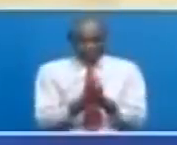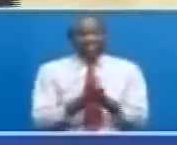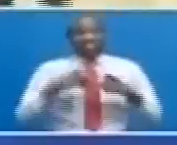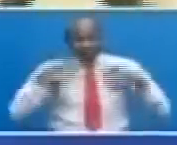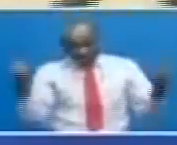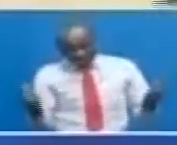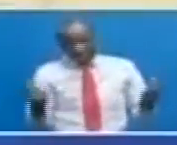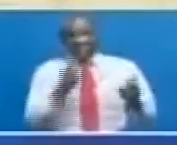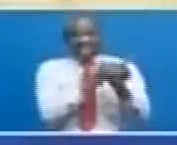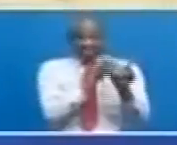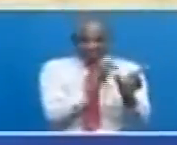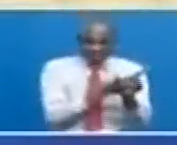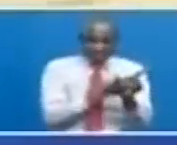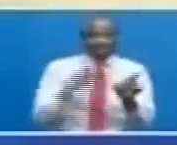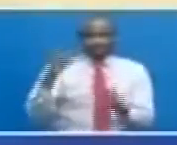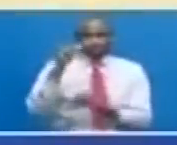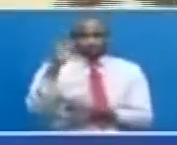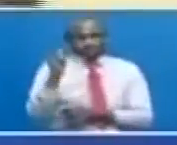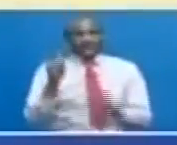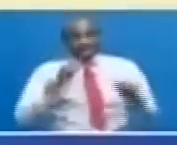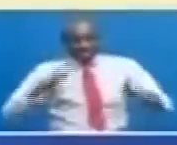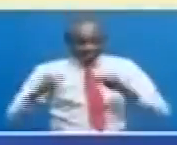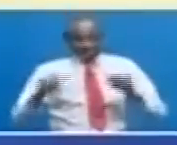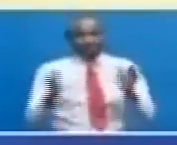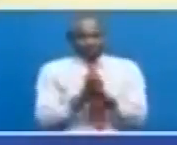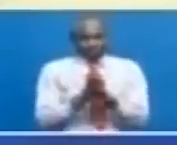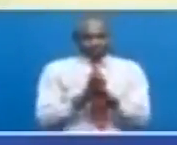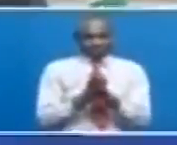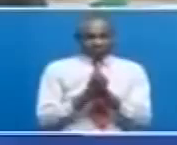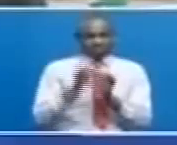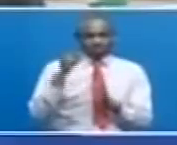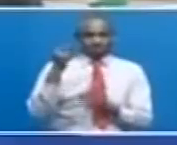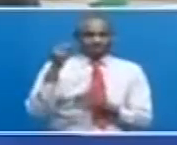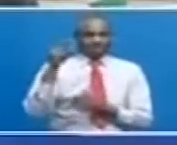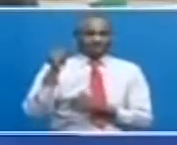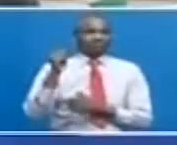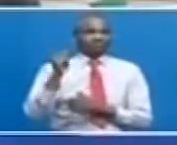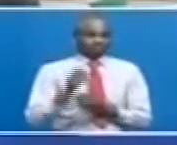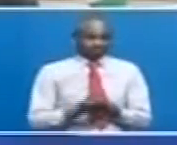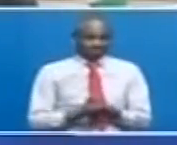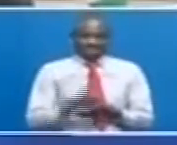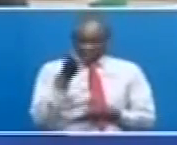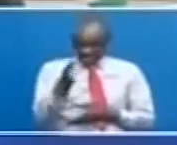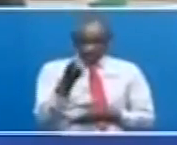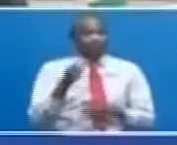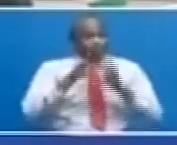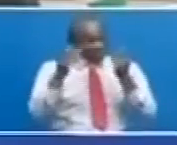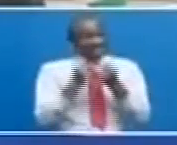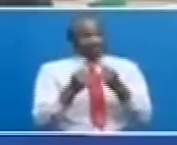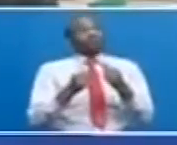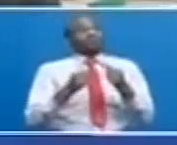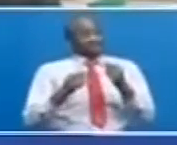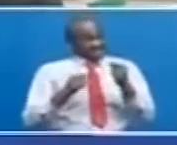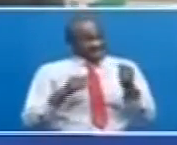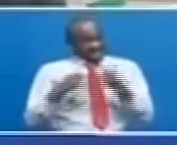Japan, Russia, Cuba, Argentina and Dominican Republic. The World Cup may be a daunting task, but for the Kenya